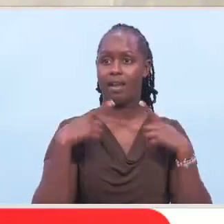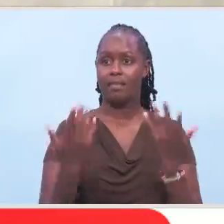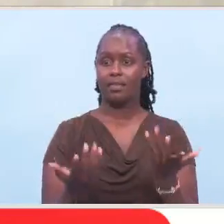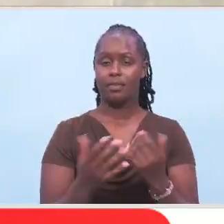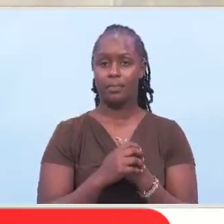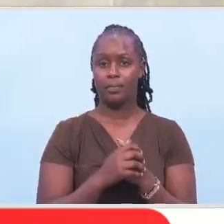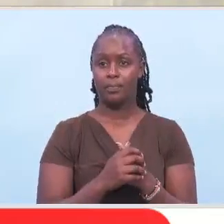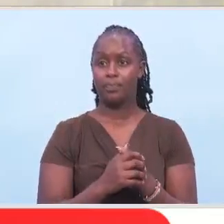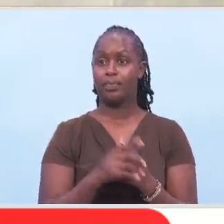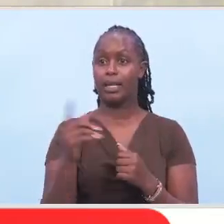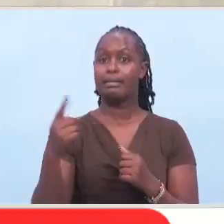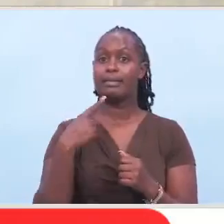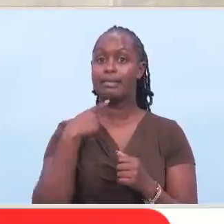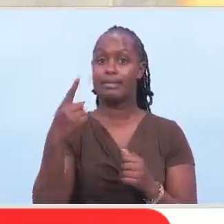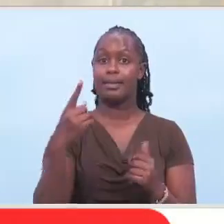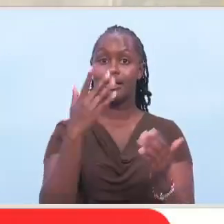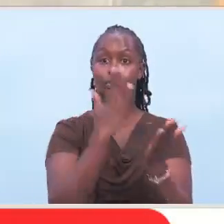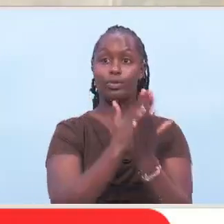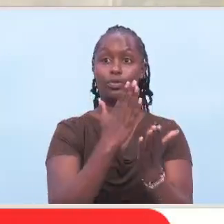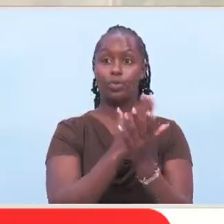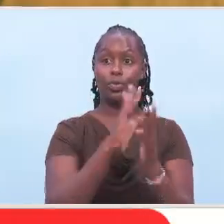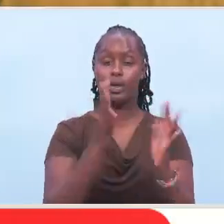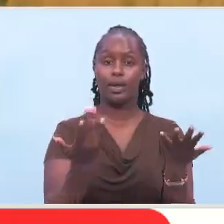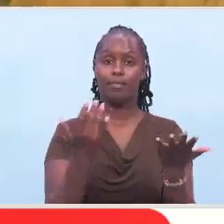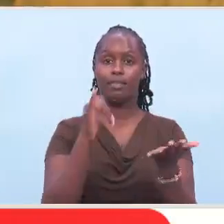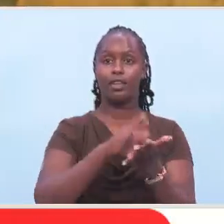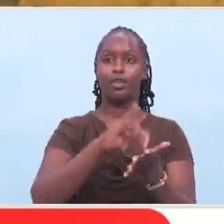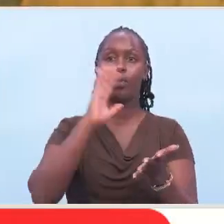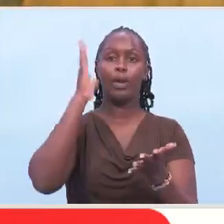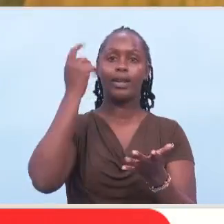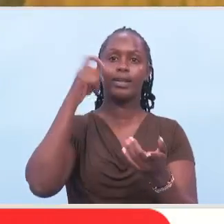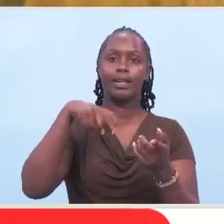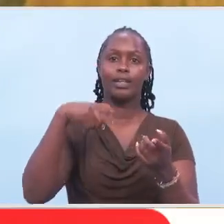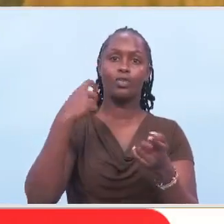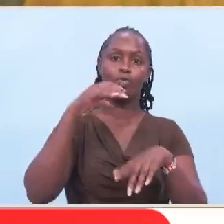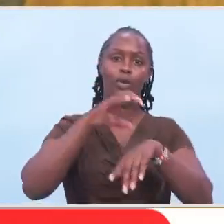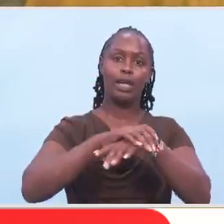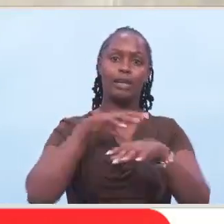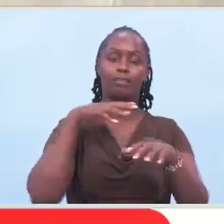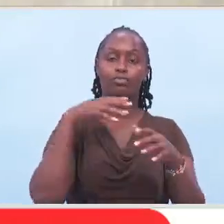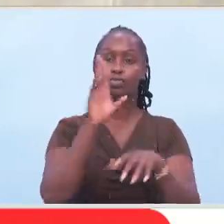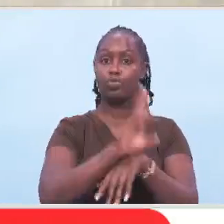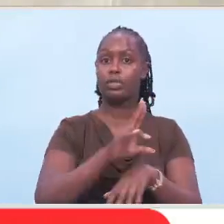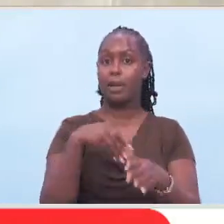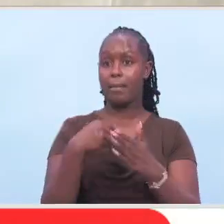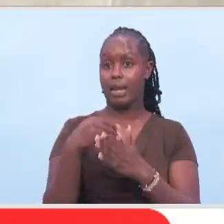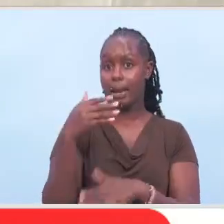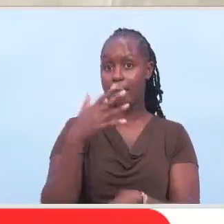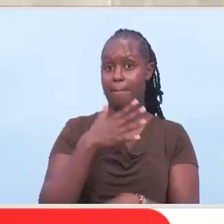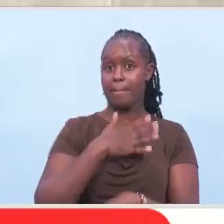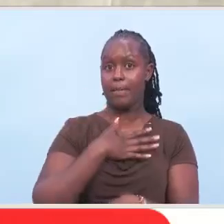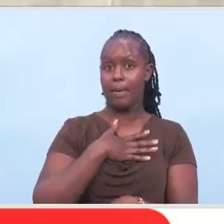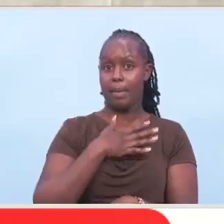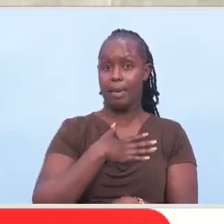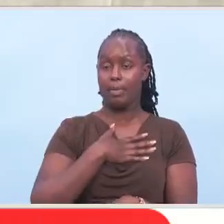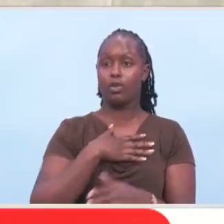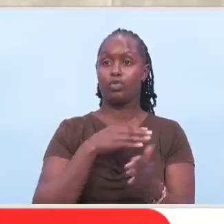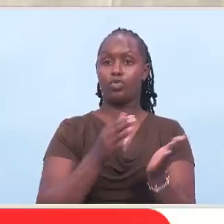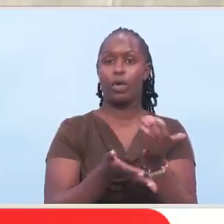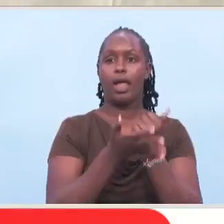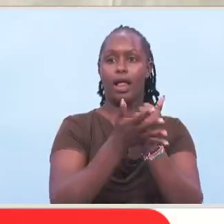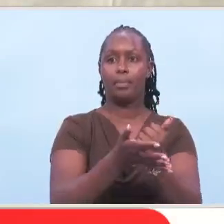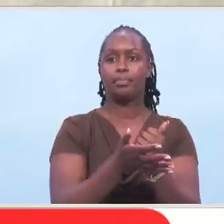day to the reality that she may have to dig into her own pocket to cater for her patients. Lakini hata akipatiwa yurufaro na